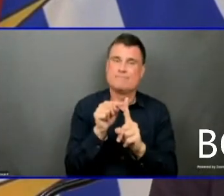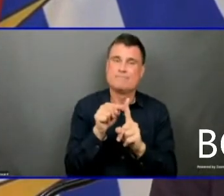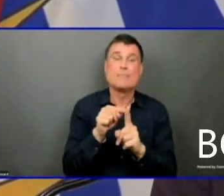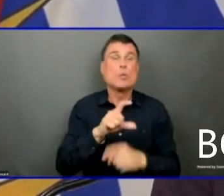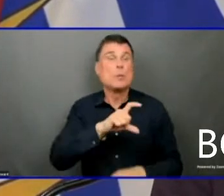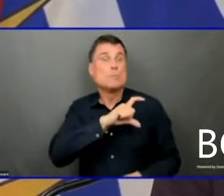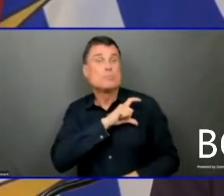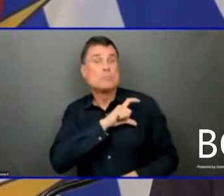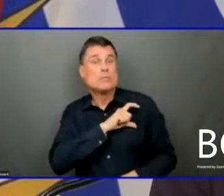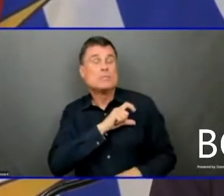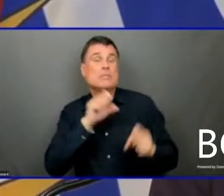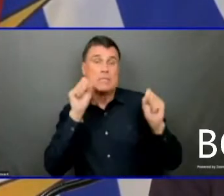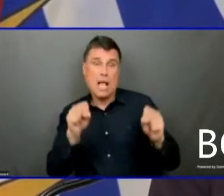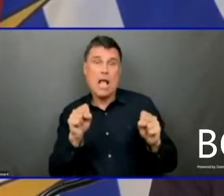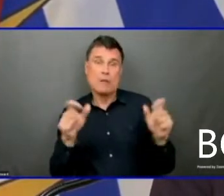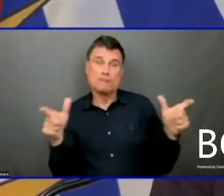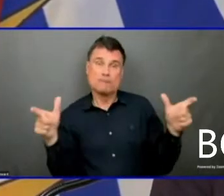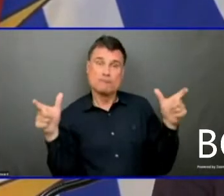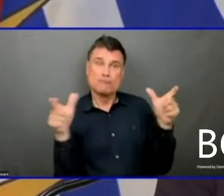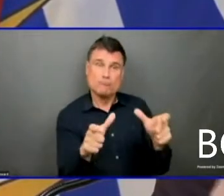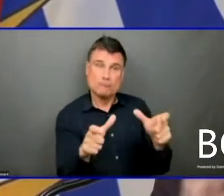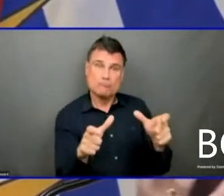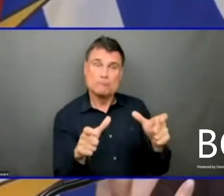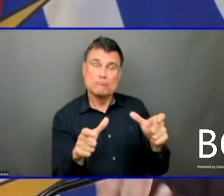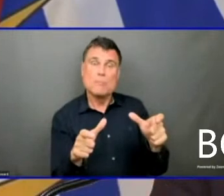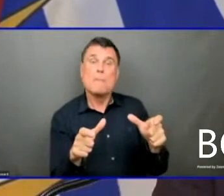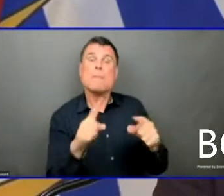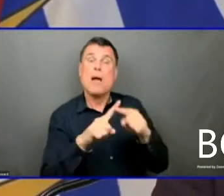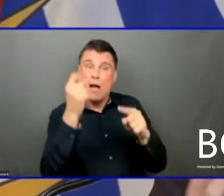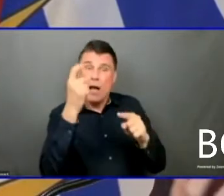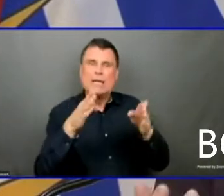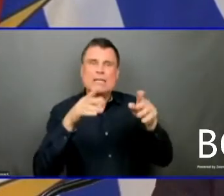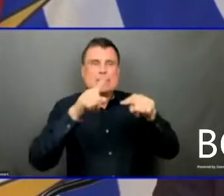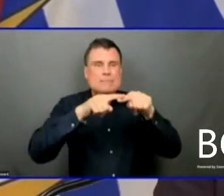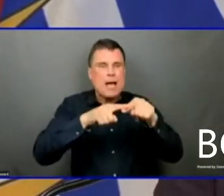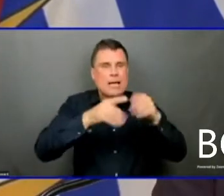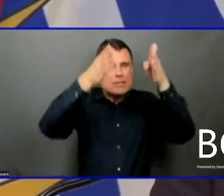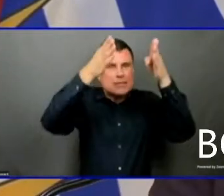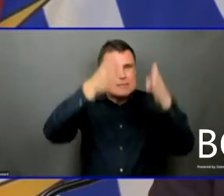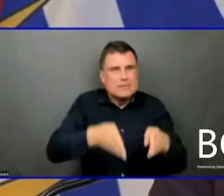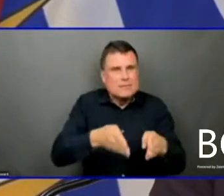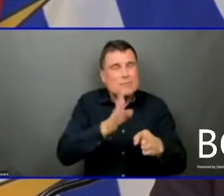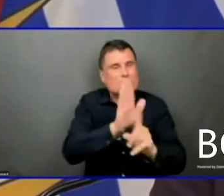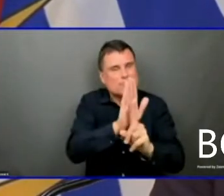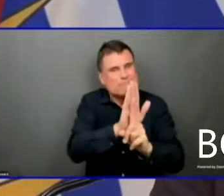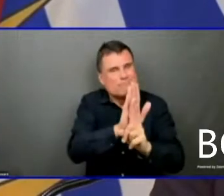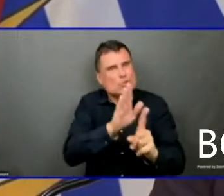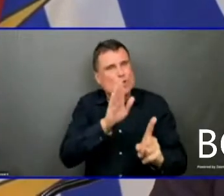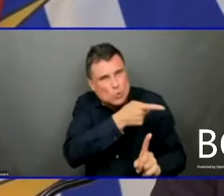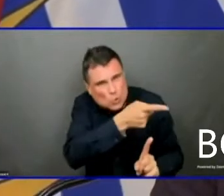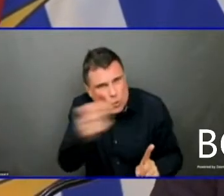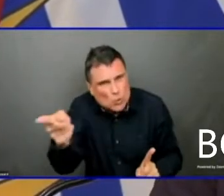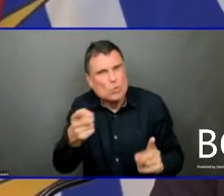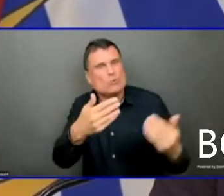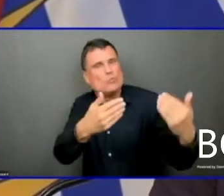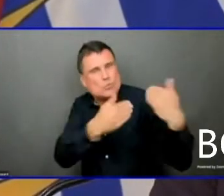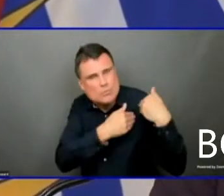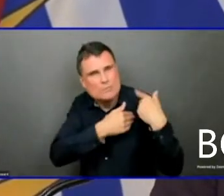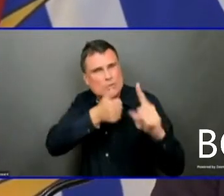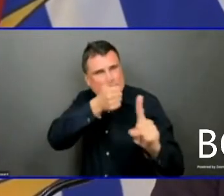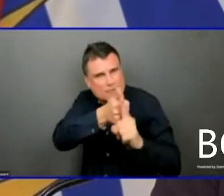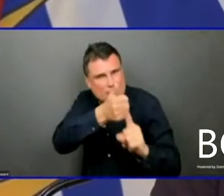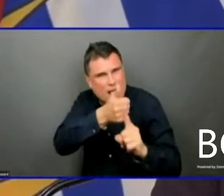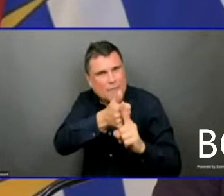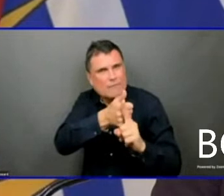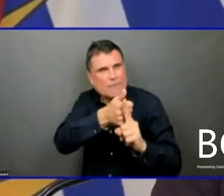所做的也很少，我们只能是加强执法，加强宣传。 Our family, our friends, to ensure that they're doing their